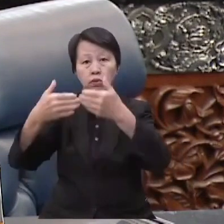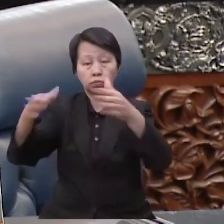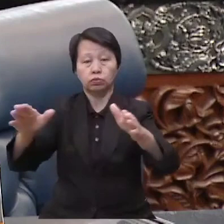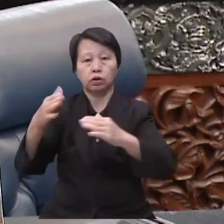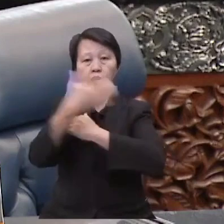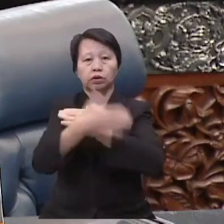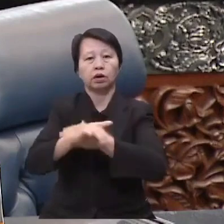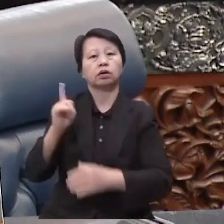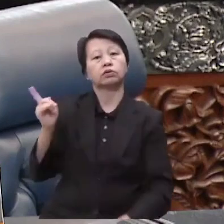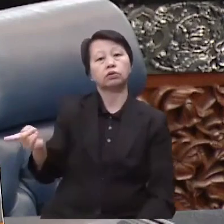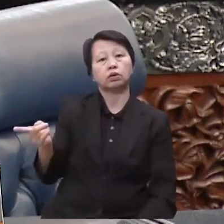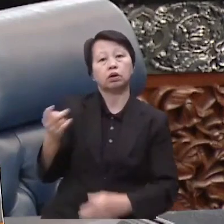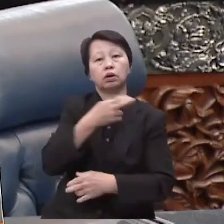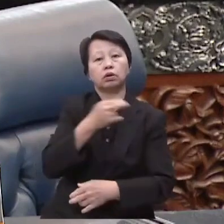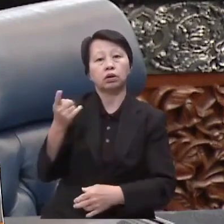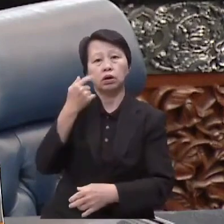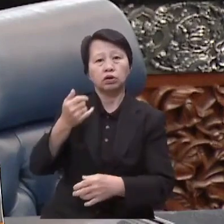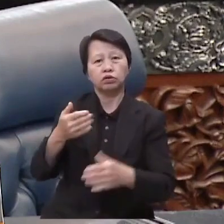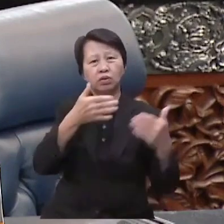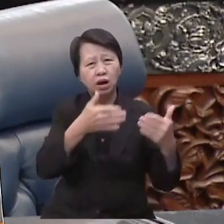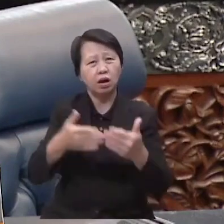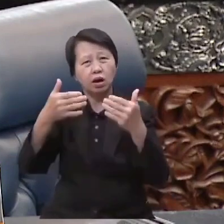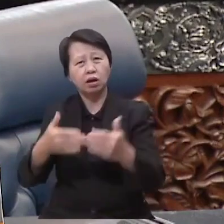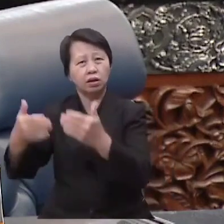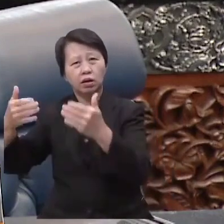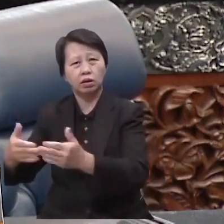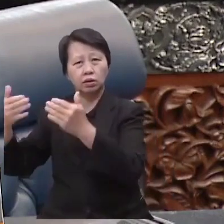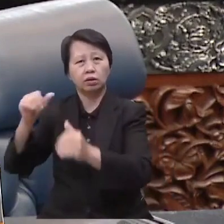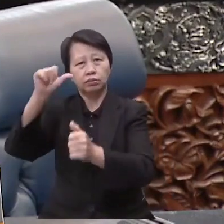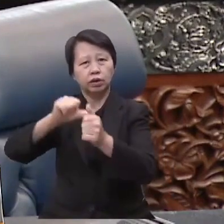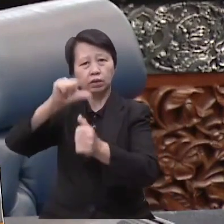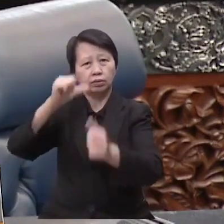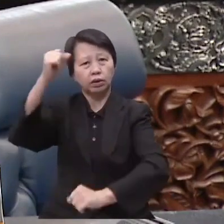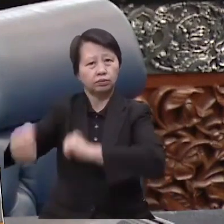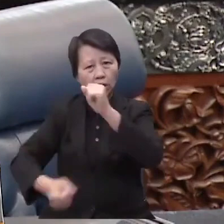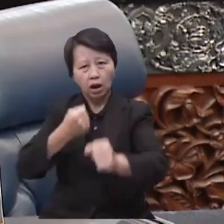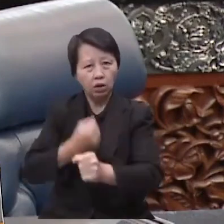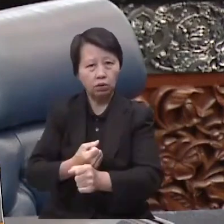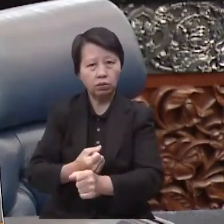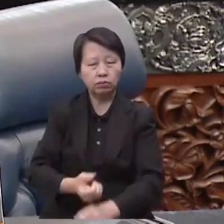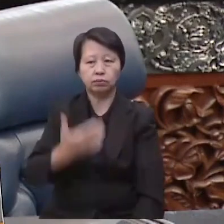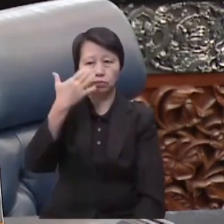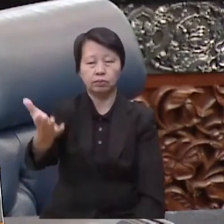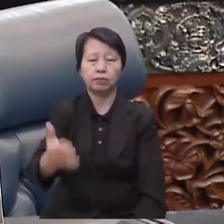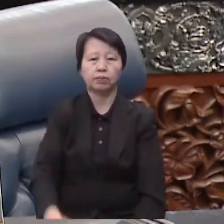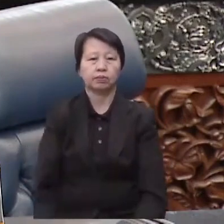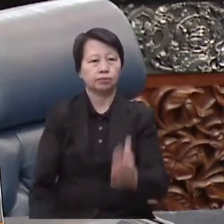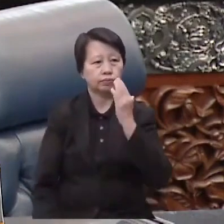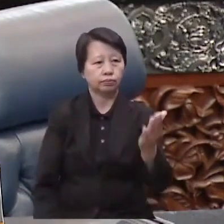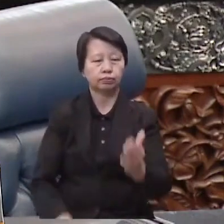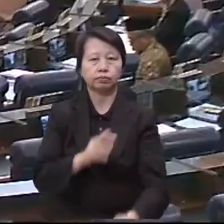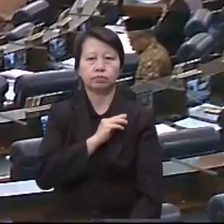Negara Jiran ni kerana isu ini isu yang berlarutan setiap tahun dikatakan itu terima kasih kepada timbalan speaker Terima kasih